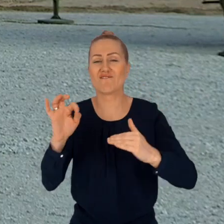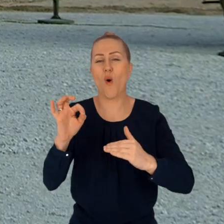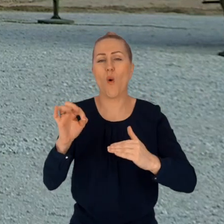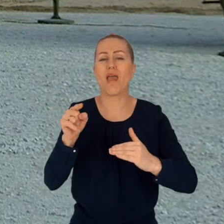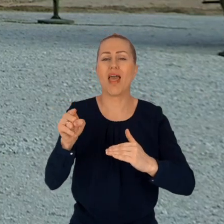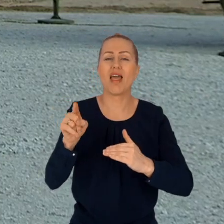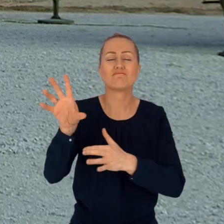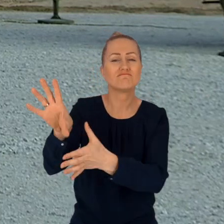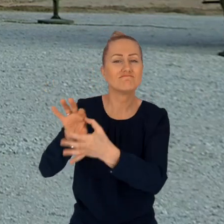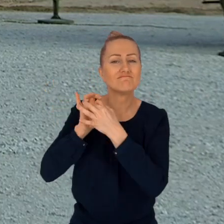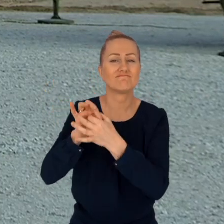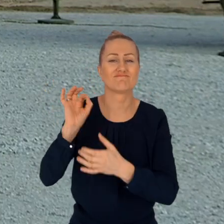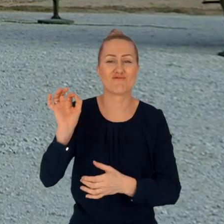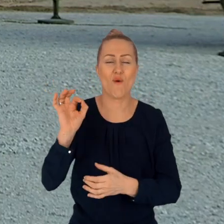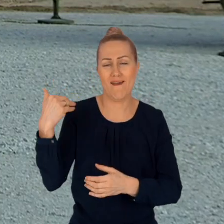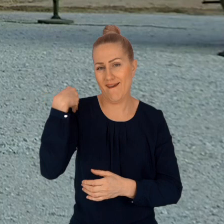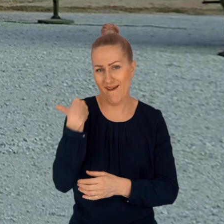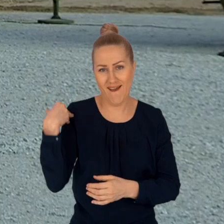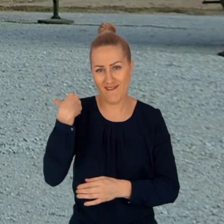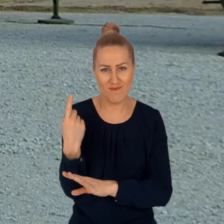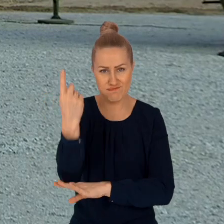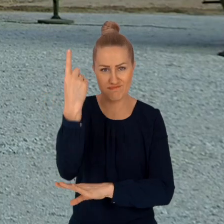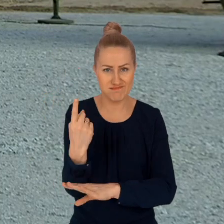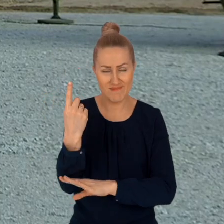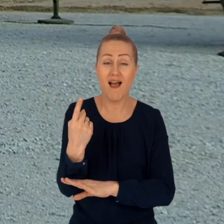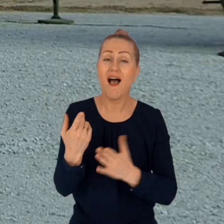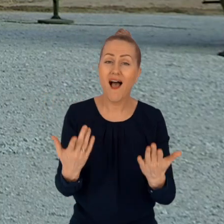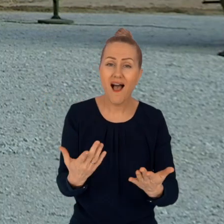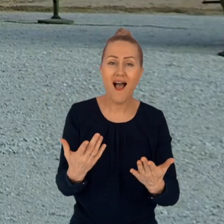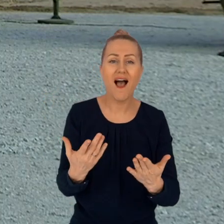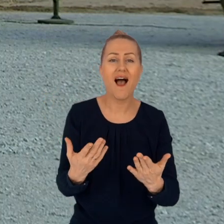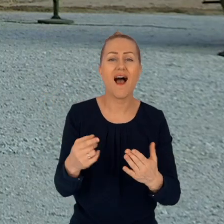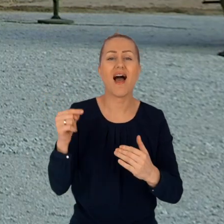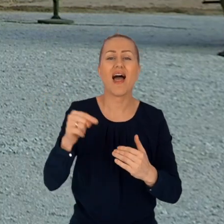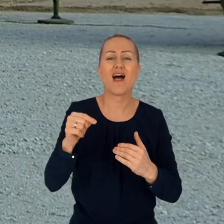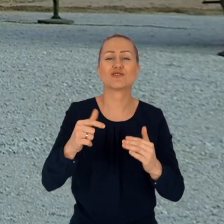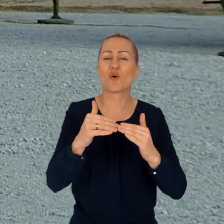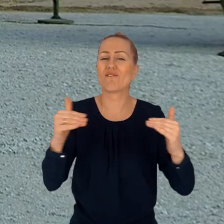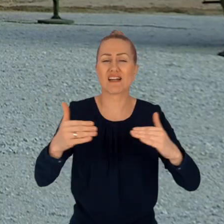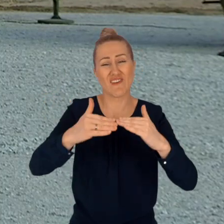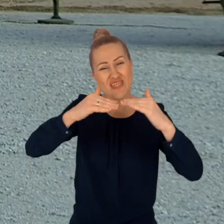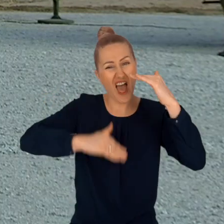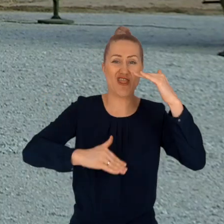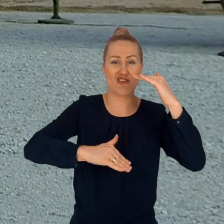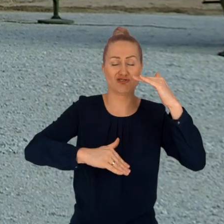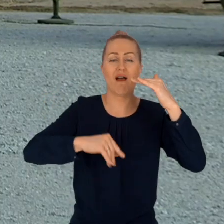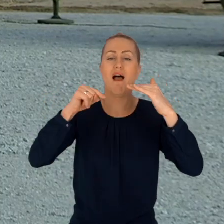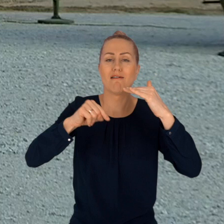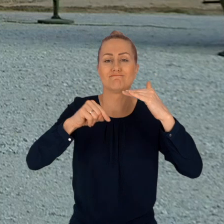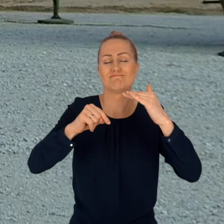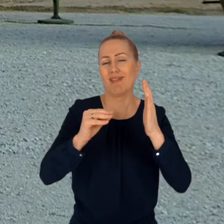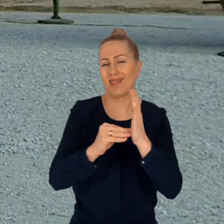z wykorzystaniem brytyjskich rakiet, natomiast ten system tej warstwy najniższej to